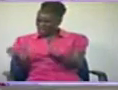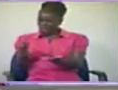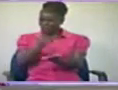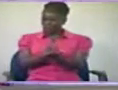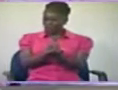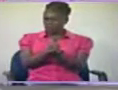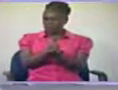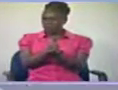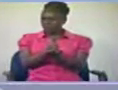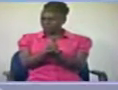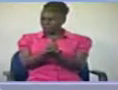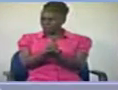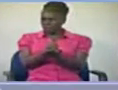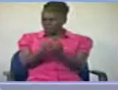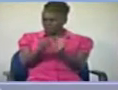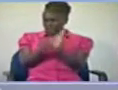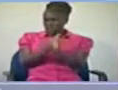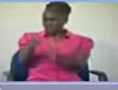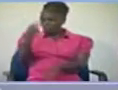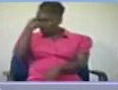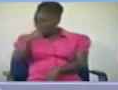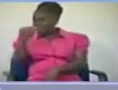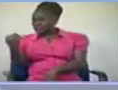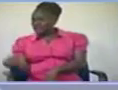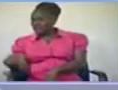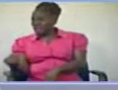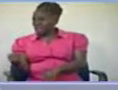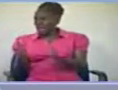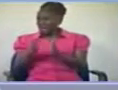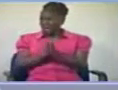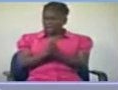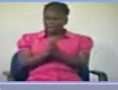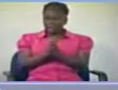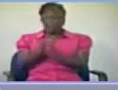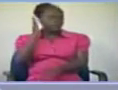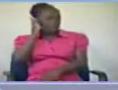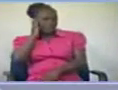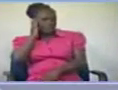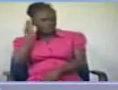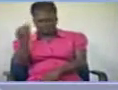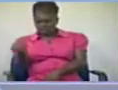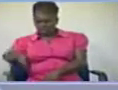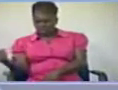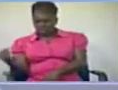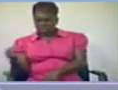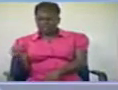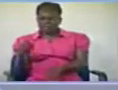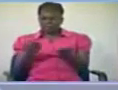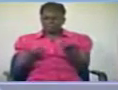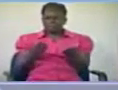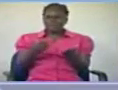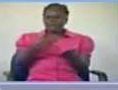wenye wasio na uwezo wa kuona, na wale ambao hawana uwezo wa kusikia, na wale labda ambao wako